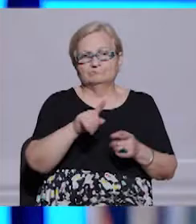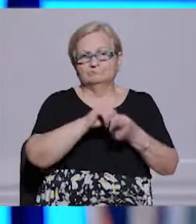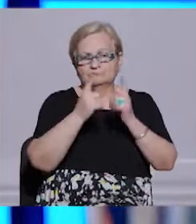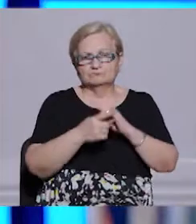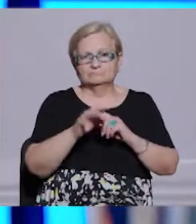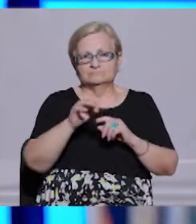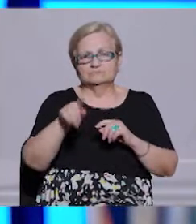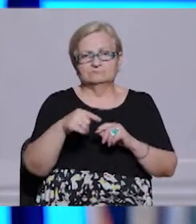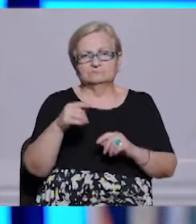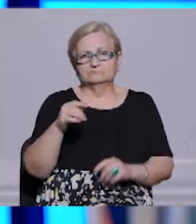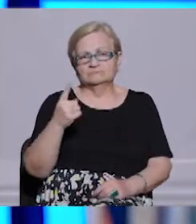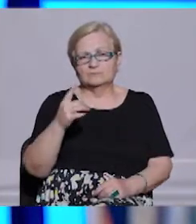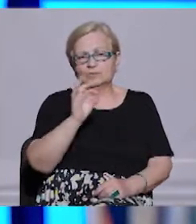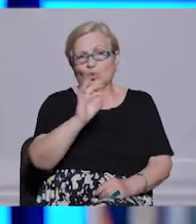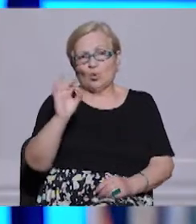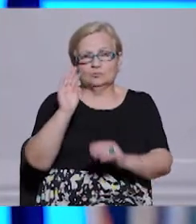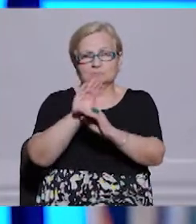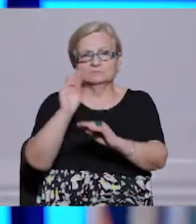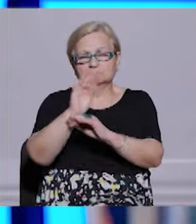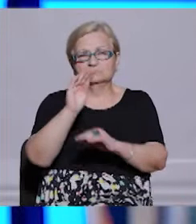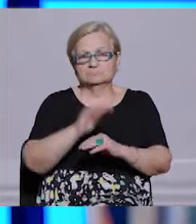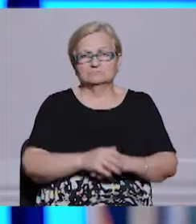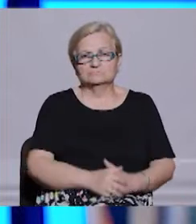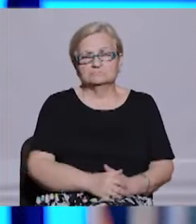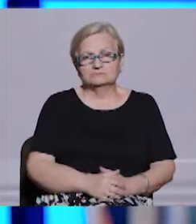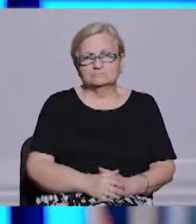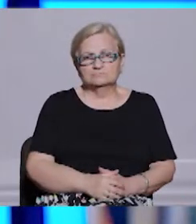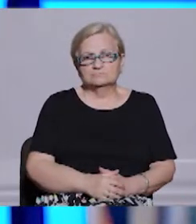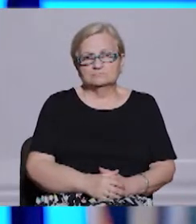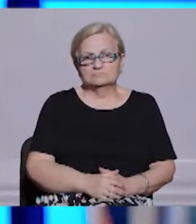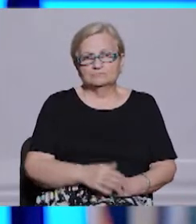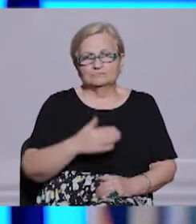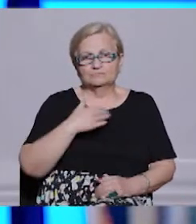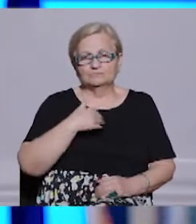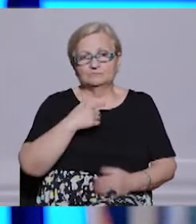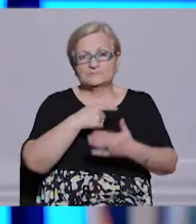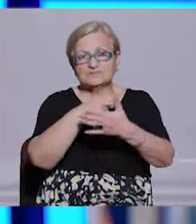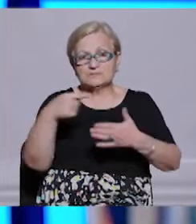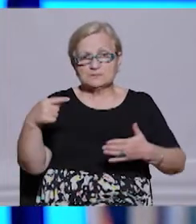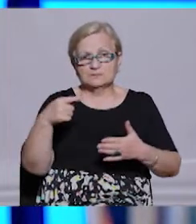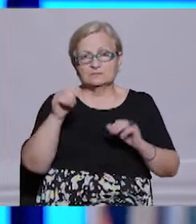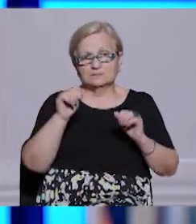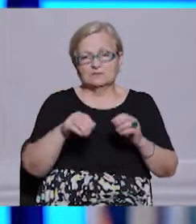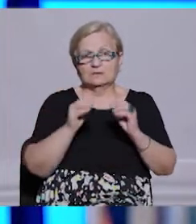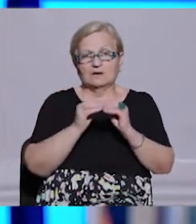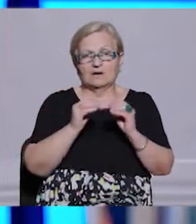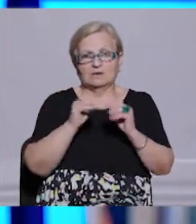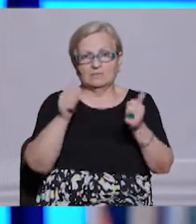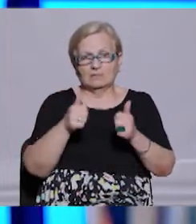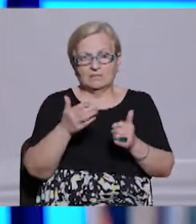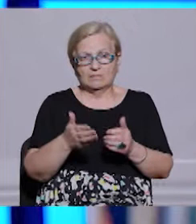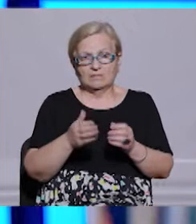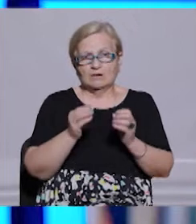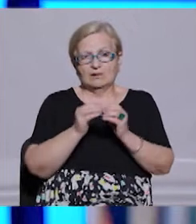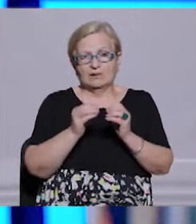მიასედი, 0.1 მიათასედი, ხო? ჩვენ ვიცით, რომ წილადის წარმოდგენა შეგვიძლია 10 წილადის ფორმით,